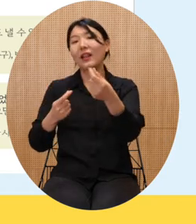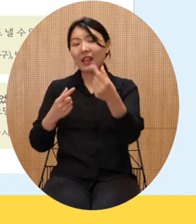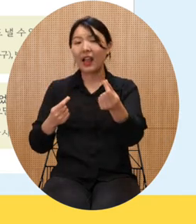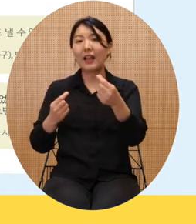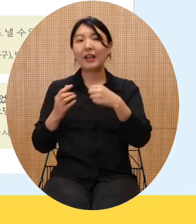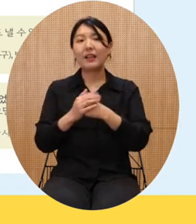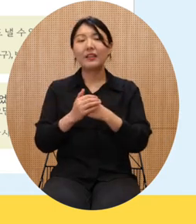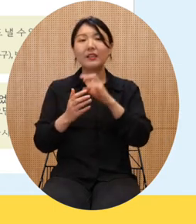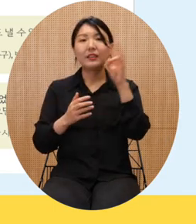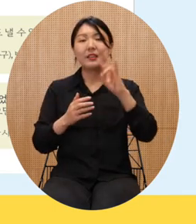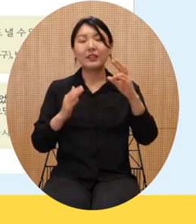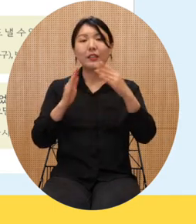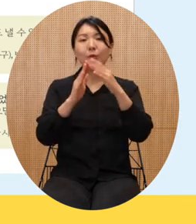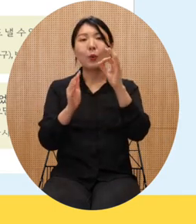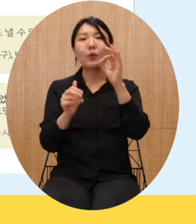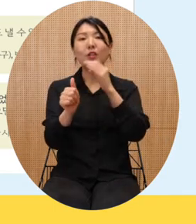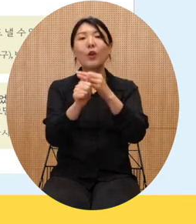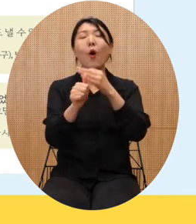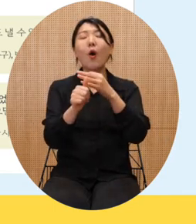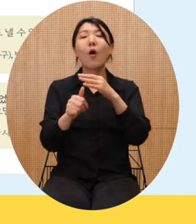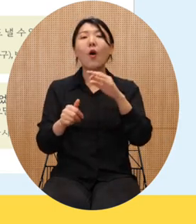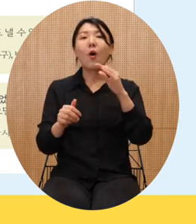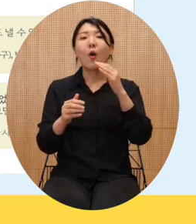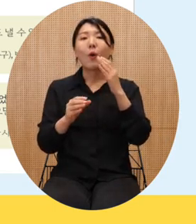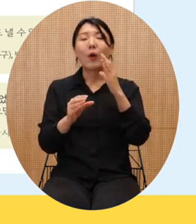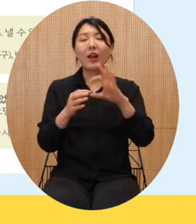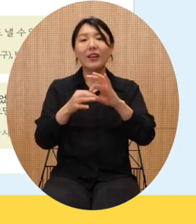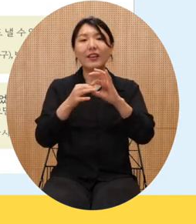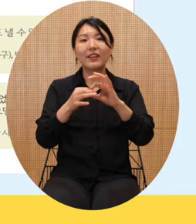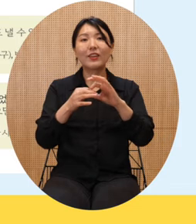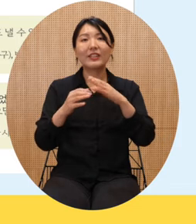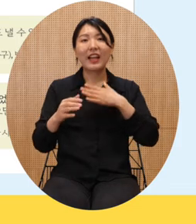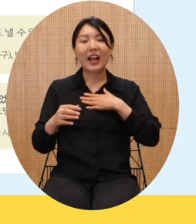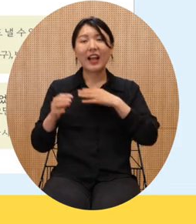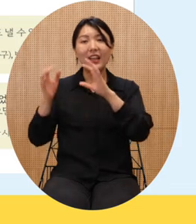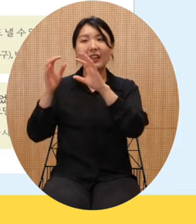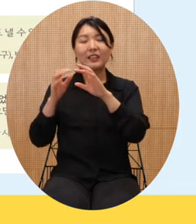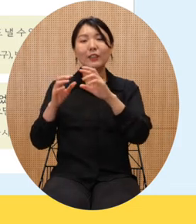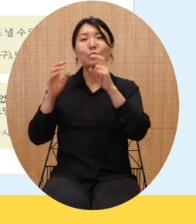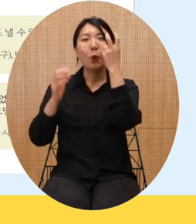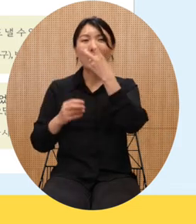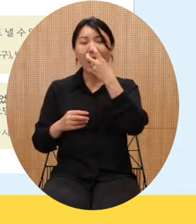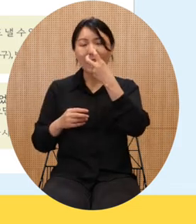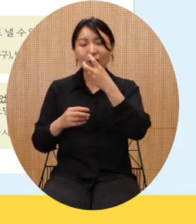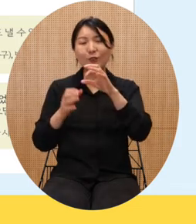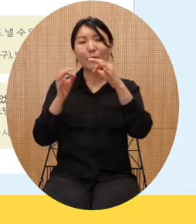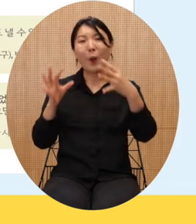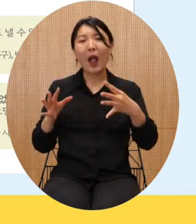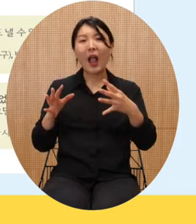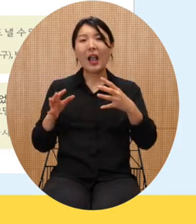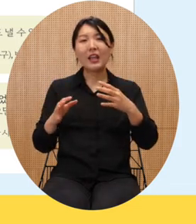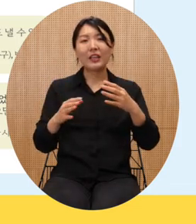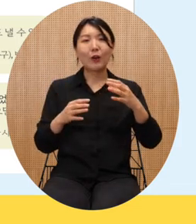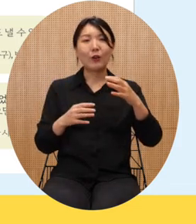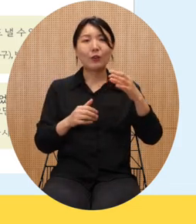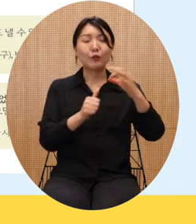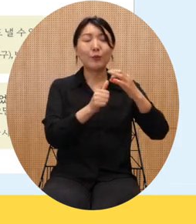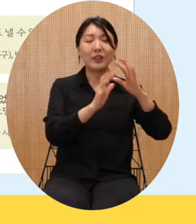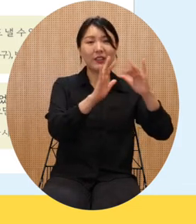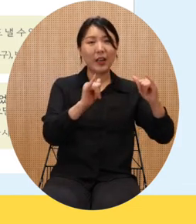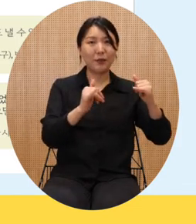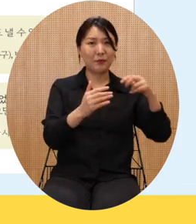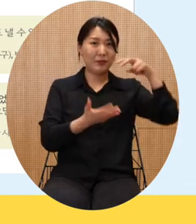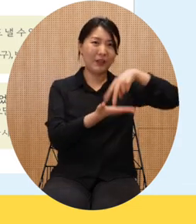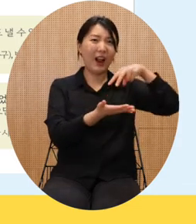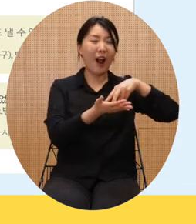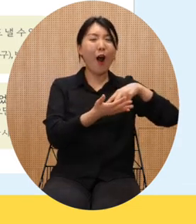있다. 그래서 이제 이 시흥형 주거비 지원과 관련해서 제가 당사자분들께 가장 미안한 건 이 조사를 하니까 이거